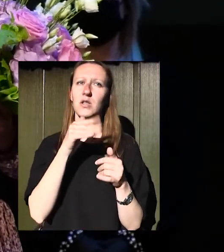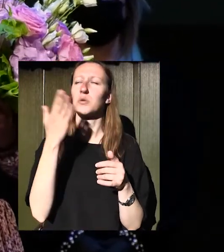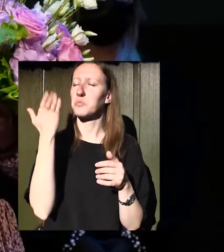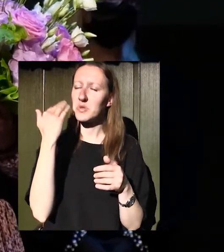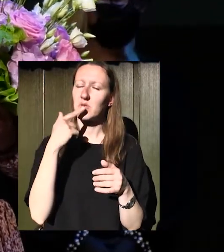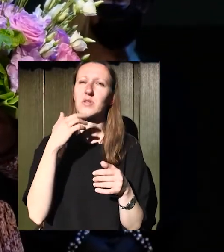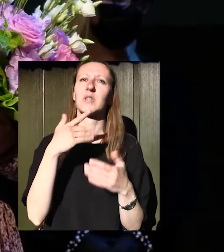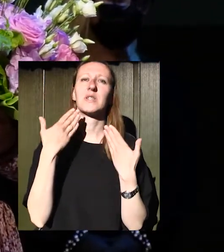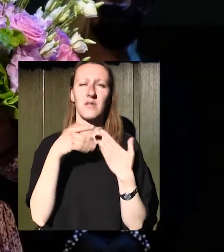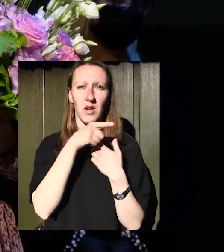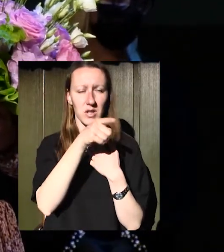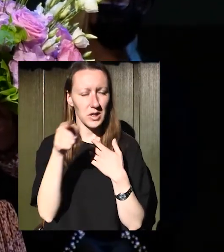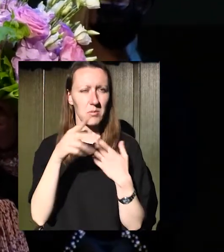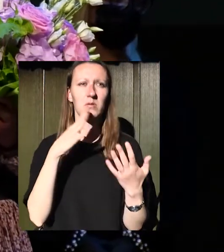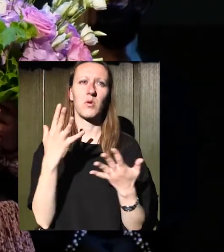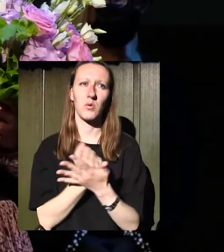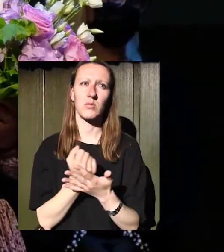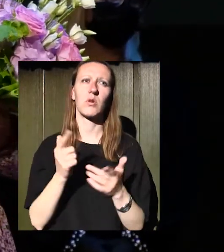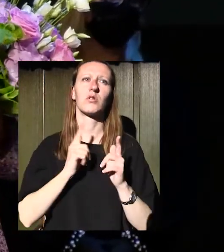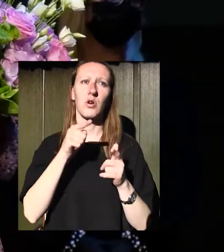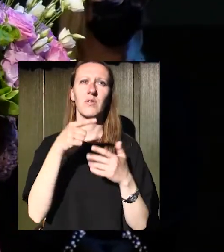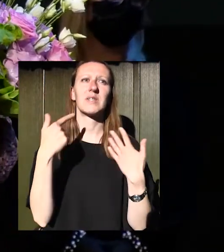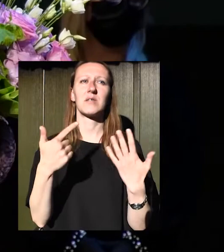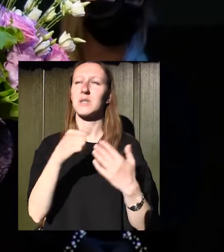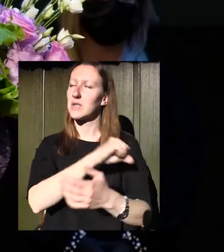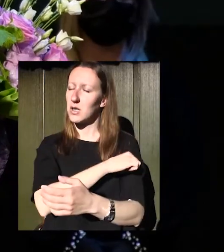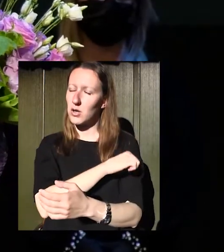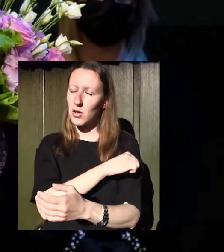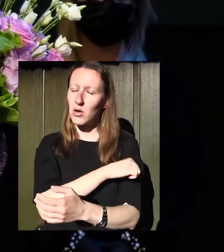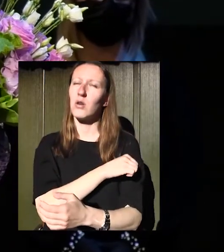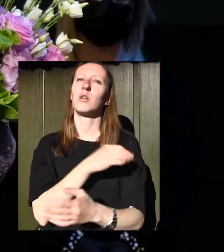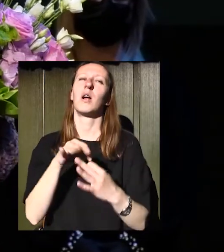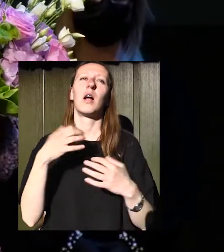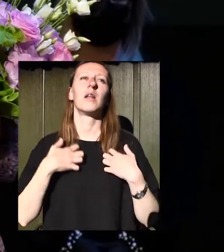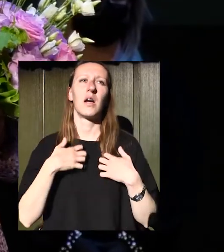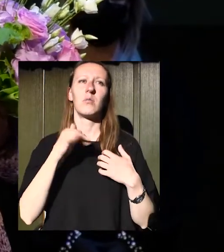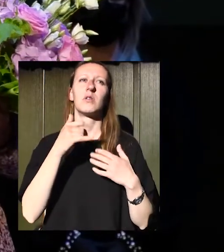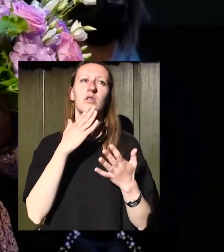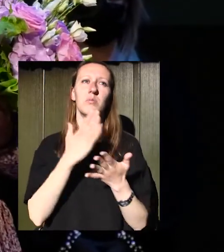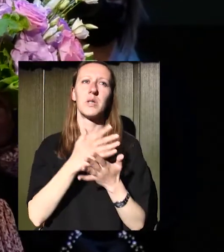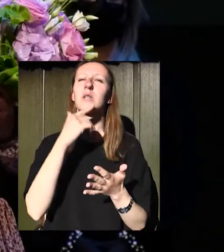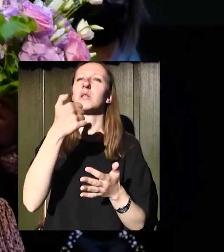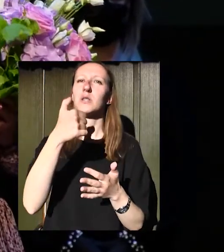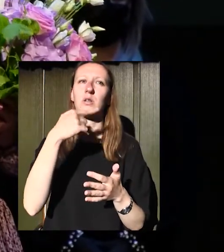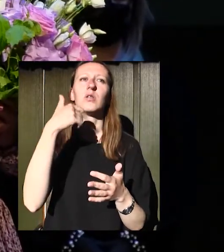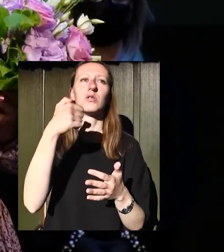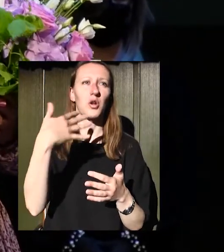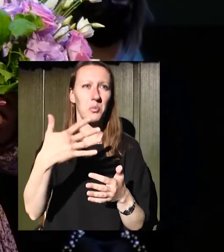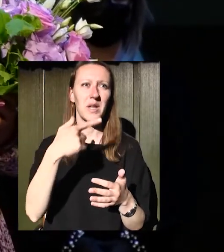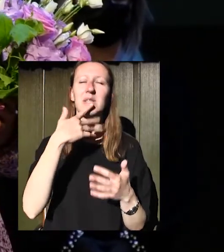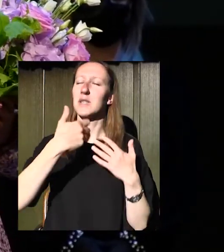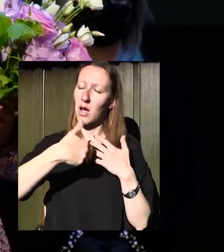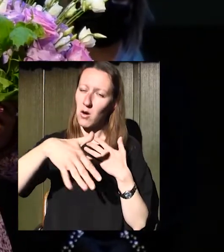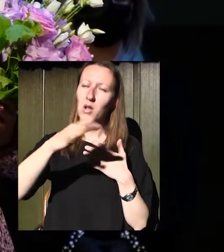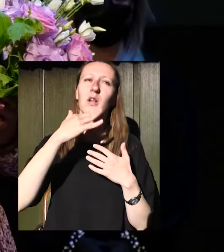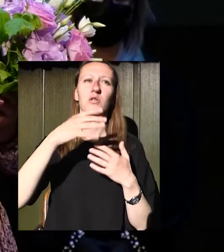sadašnjim i bivšim, jer zahvaljujući njima smo uspjeli dočekati ovih 70 godina, a nadamo se da će biti i 100 i